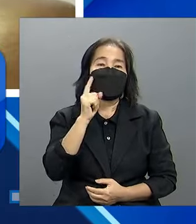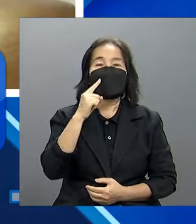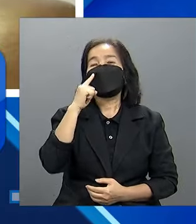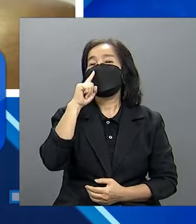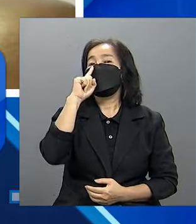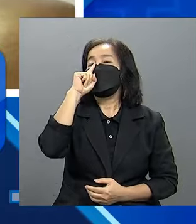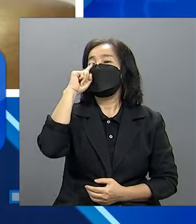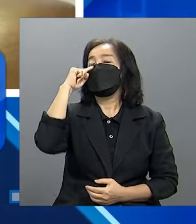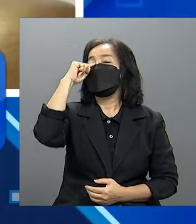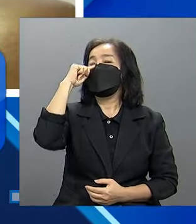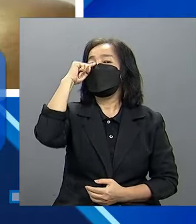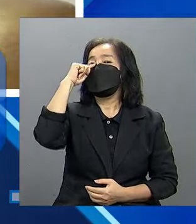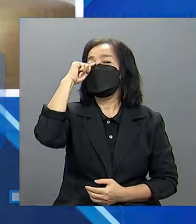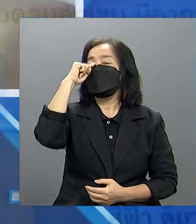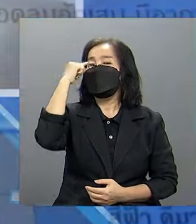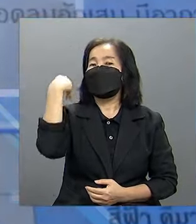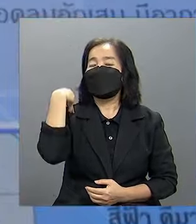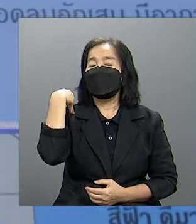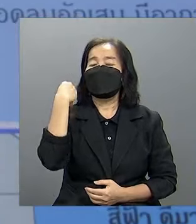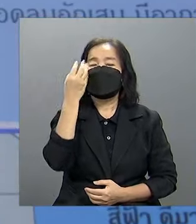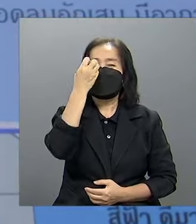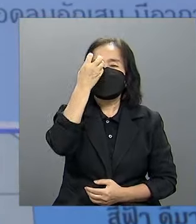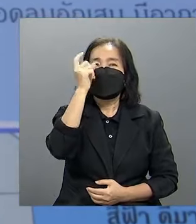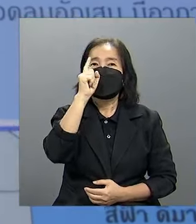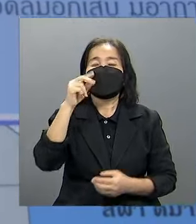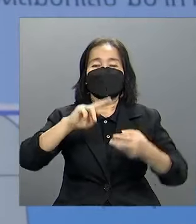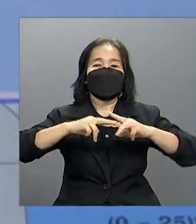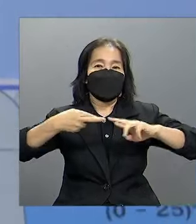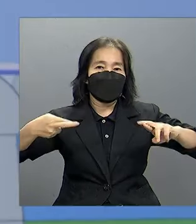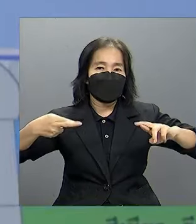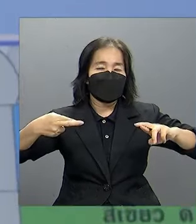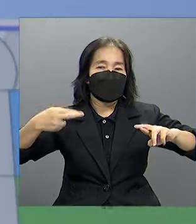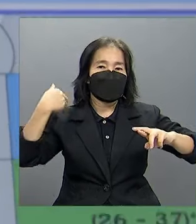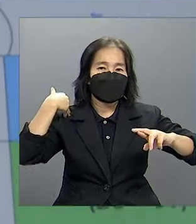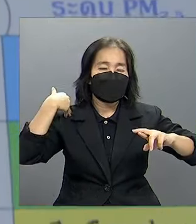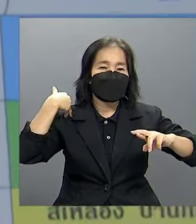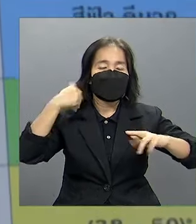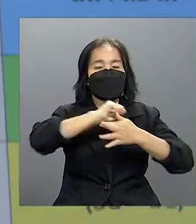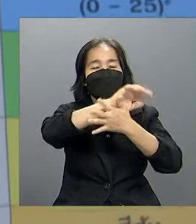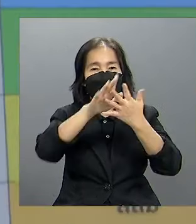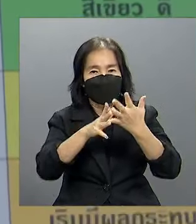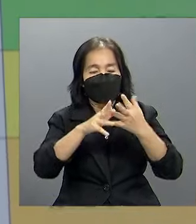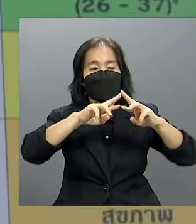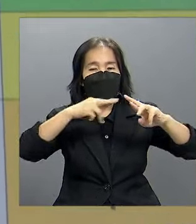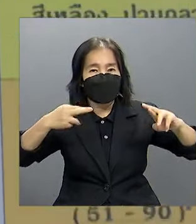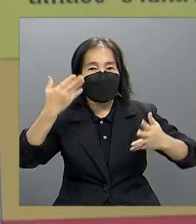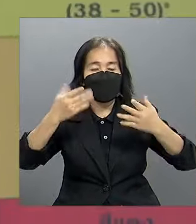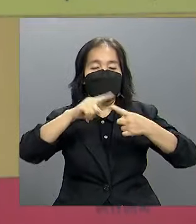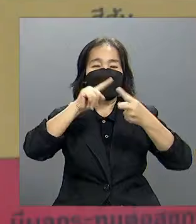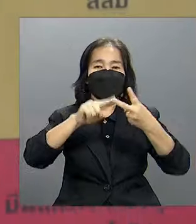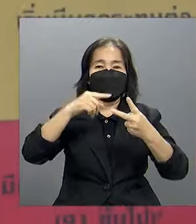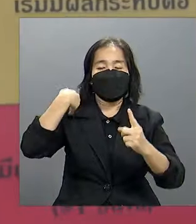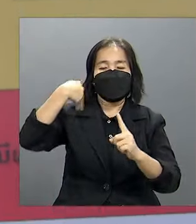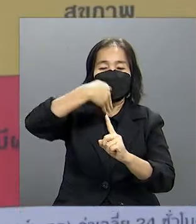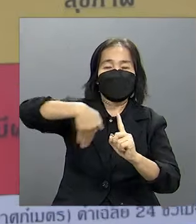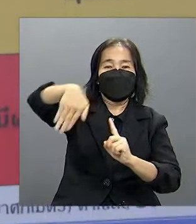ค่ะปัจจัยใหญ่ๆเลยก็คือพันธุกรร ม แล้วก็ปัจจัยกระตุ้นที่เจอกันเยอะมากเลยก็คือสิ่งแวดล้อมอย่างเช่นมีอะไรบ้าง